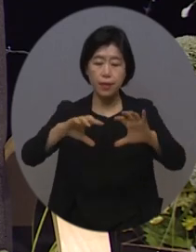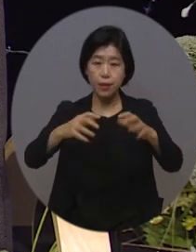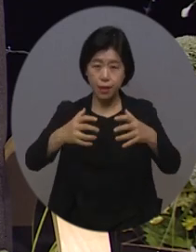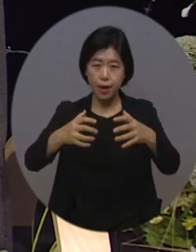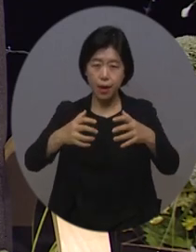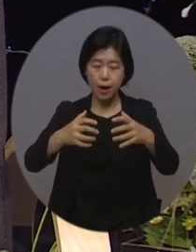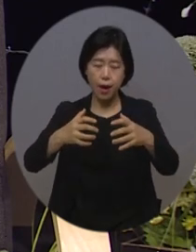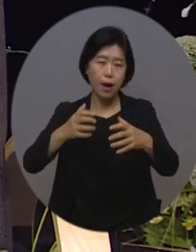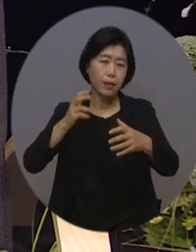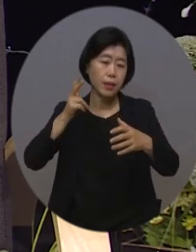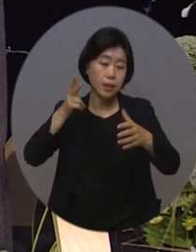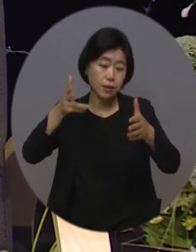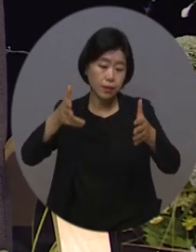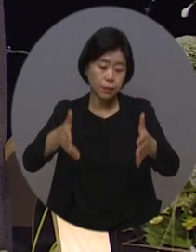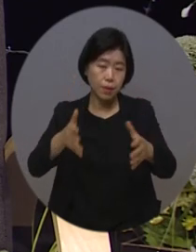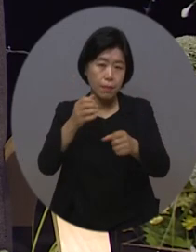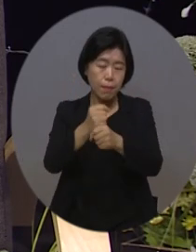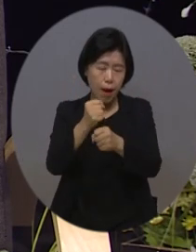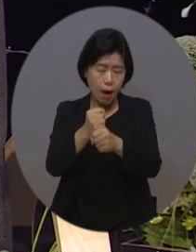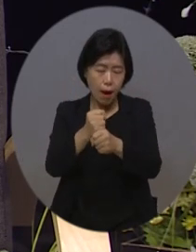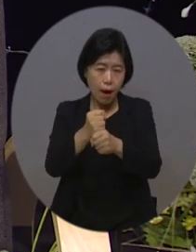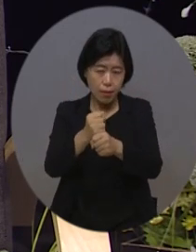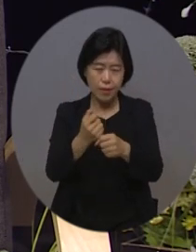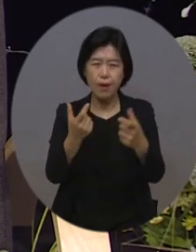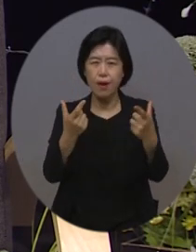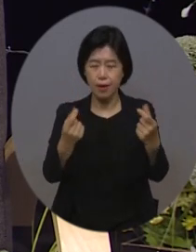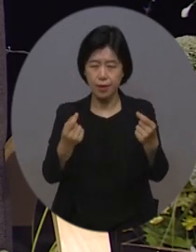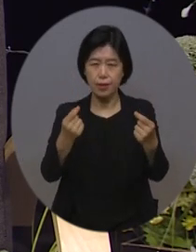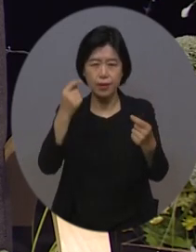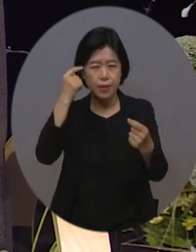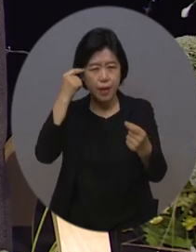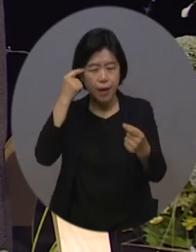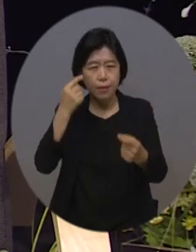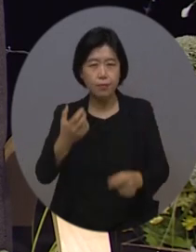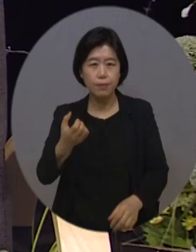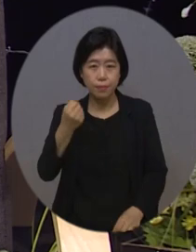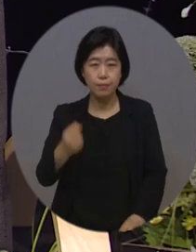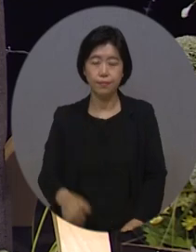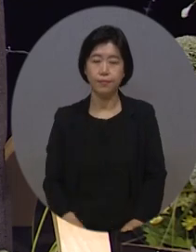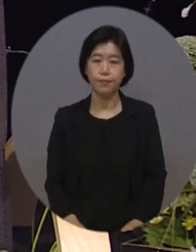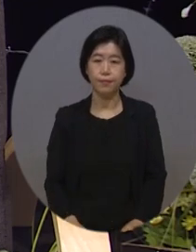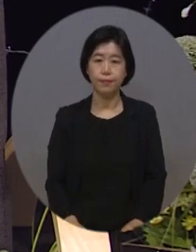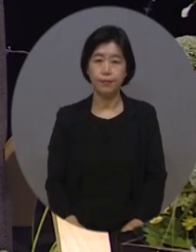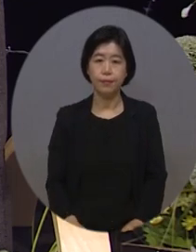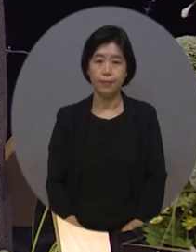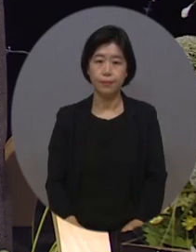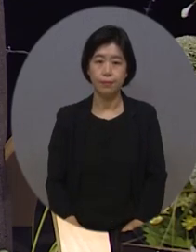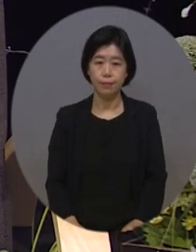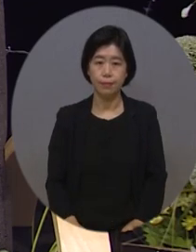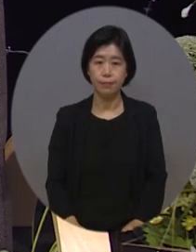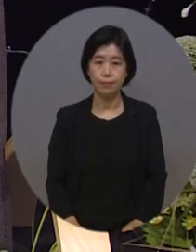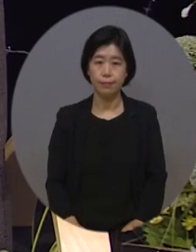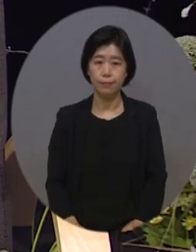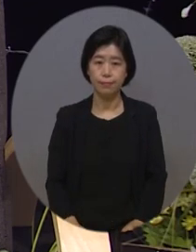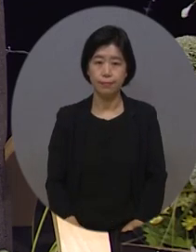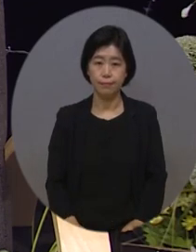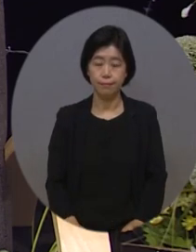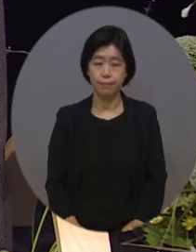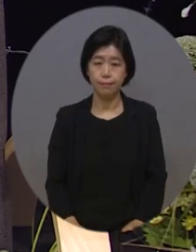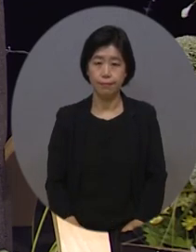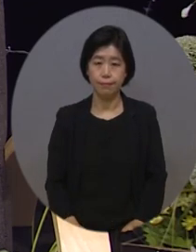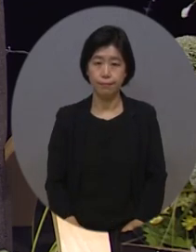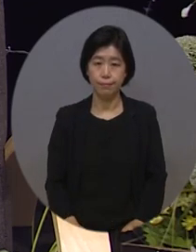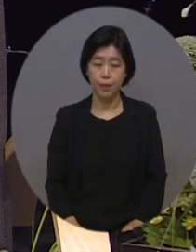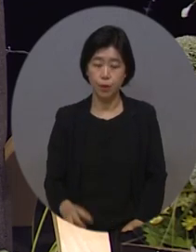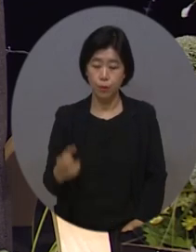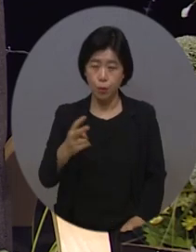묻습니다. 이것은 생각해낸 자문이 아닙니다. 그저 사유 끝에 자연스럽게